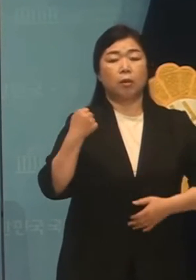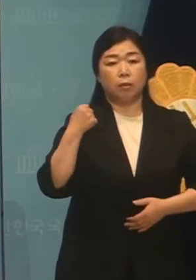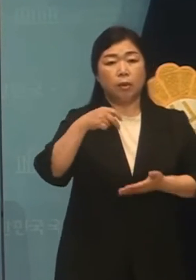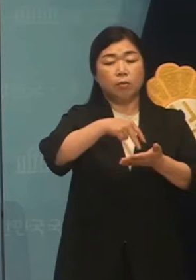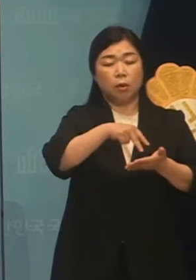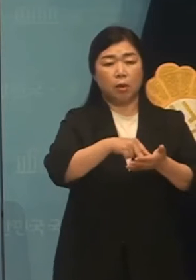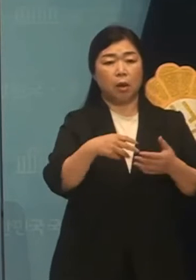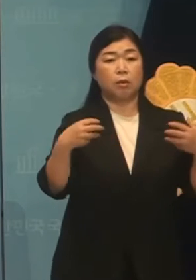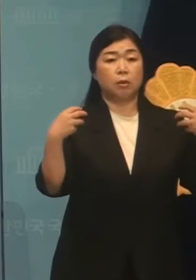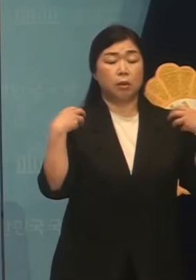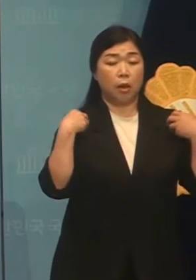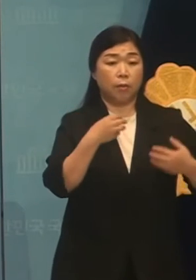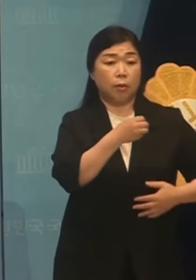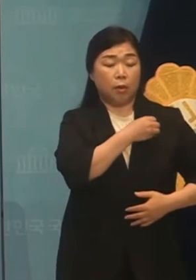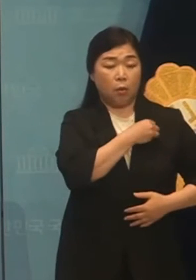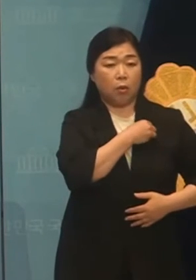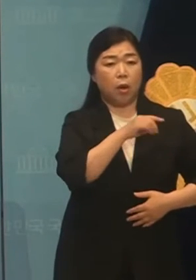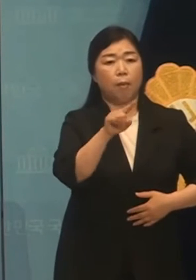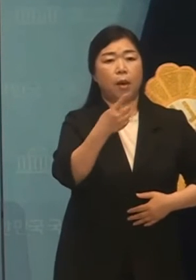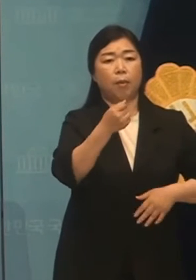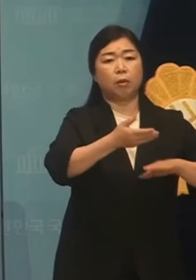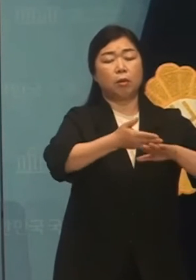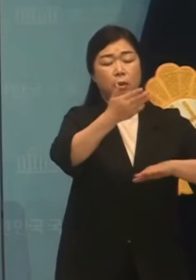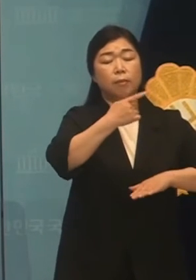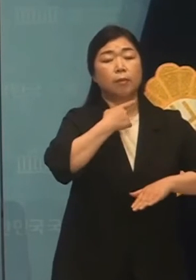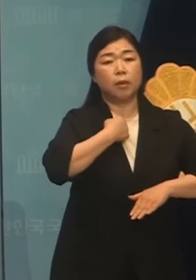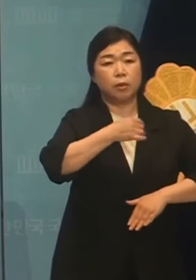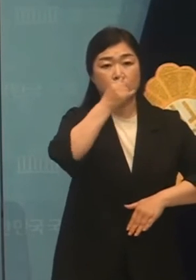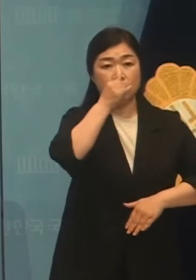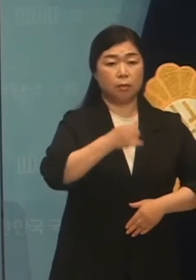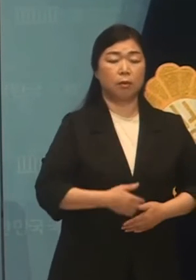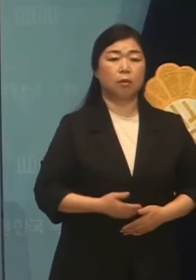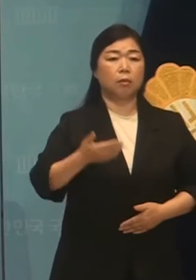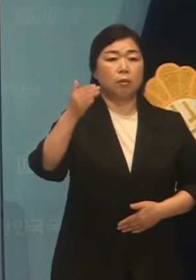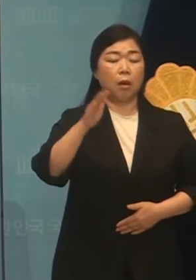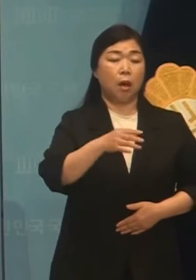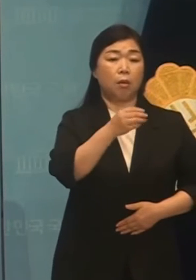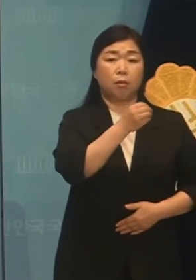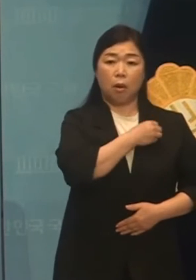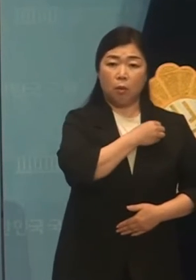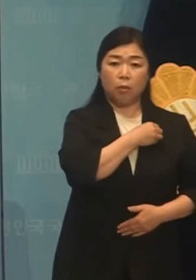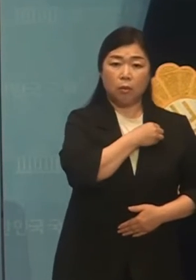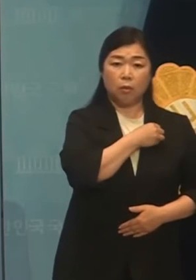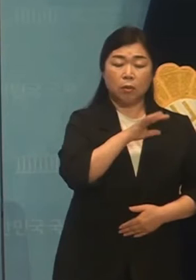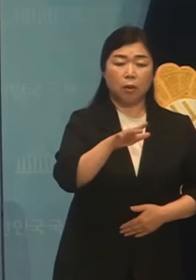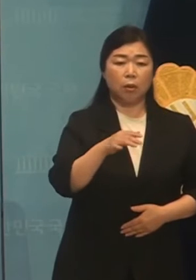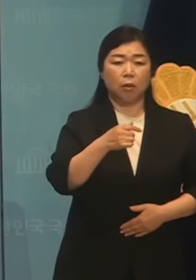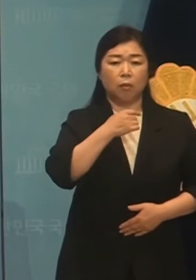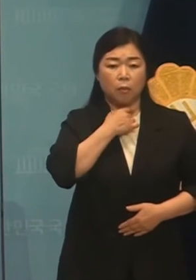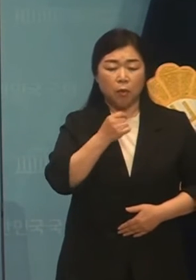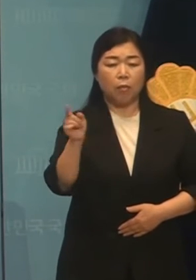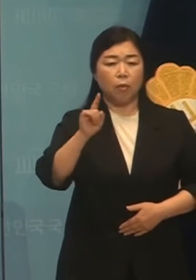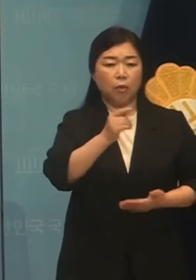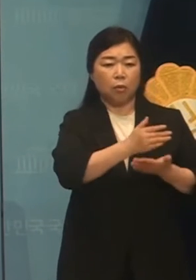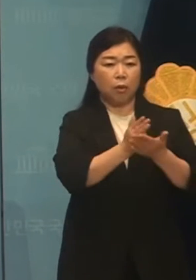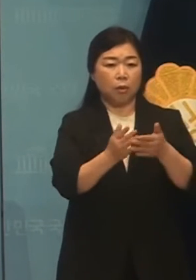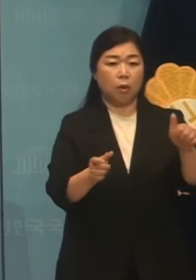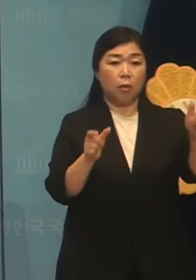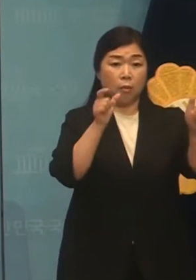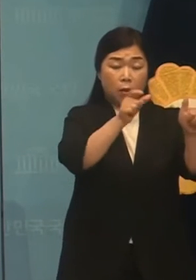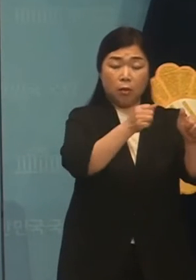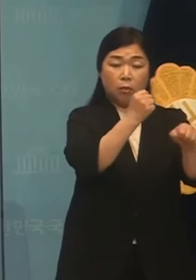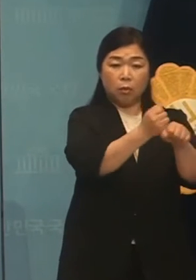100만 명 가까이 된 적도 있었습니다. 그런데 당원을 이렇게 당원 의사도 반영하지 않고